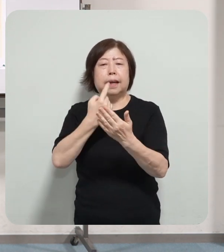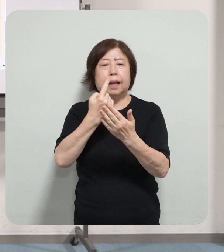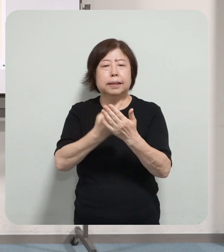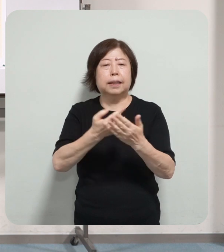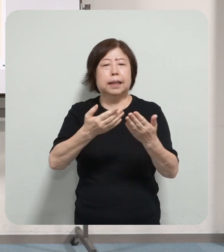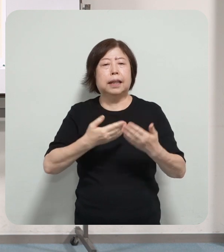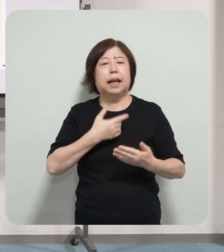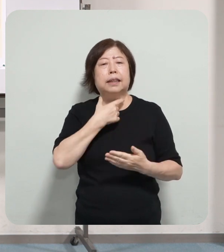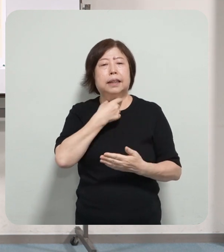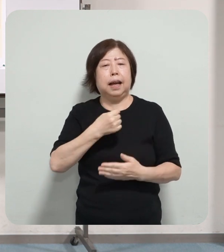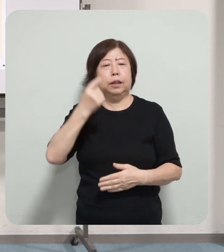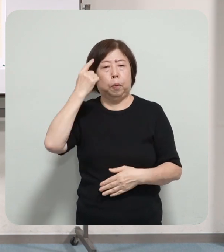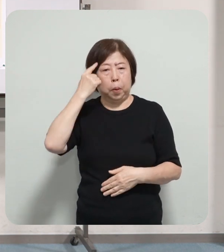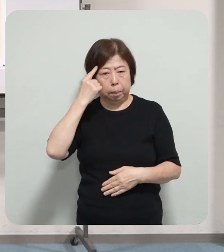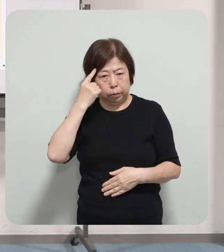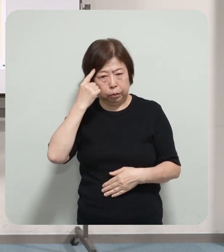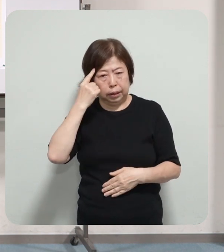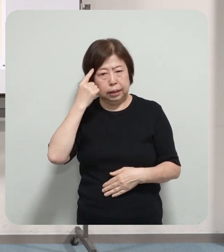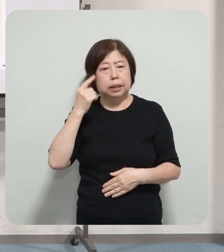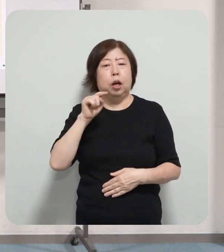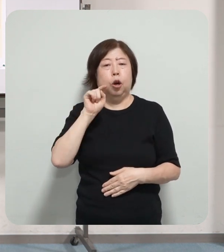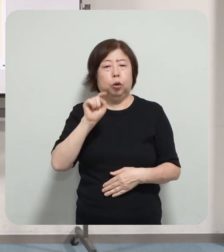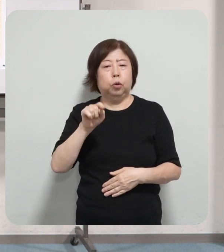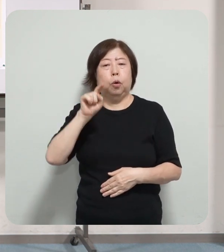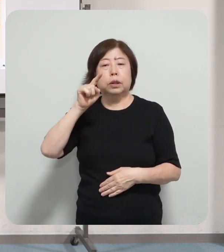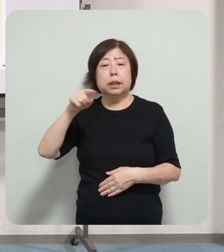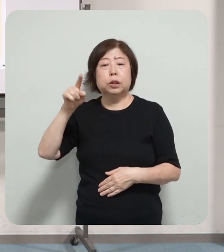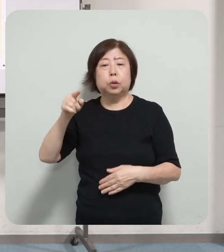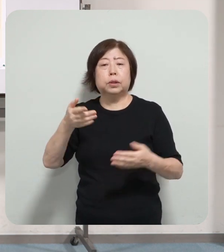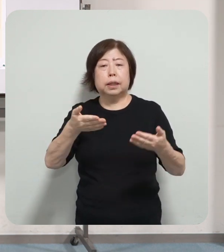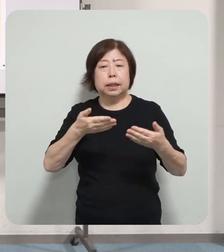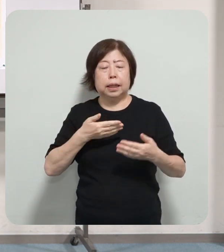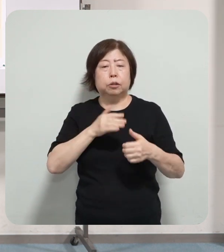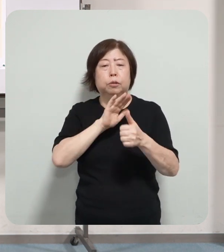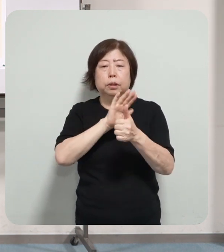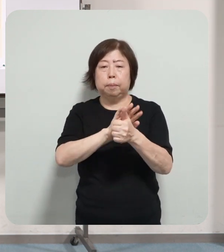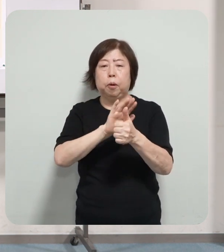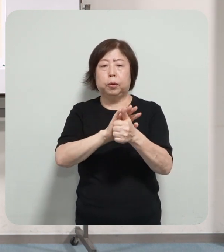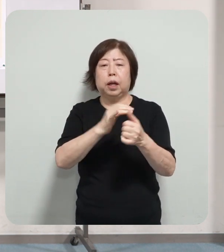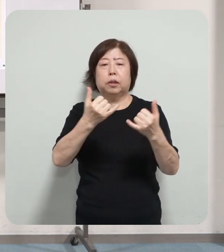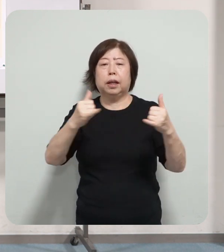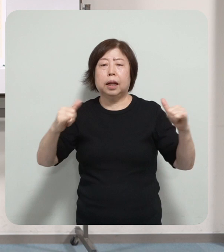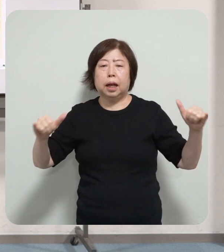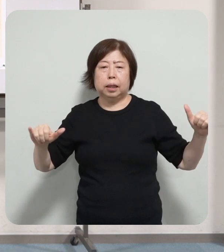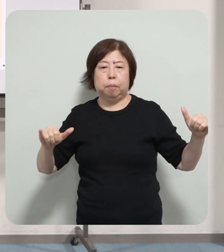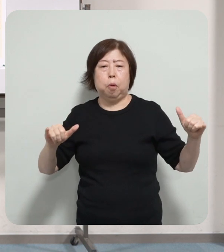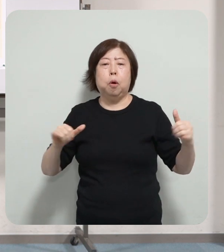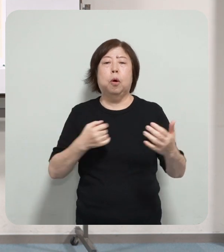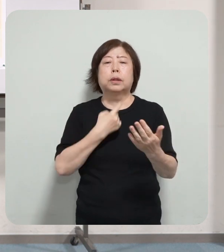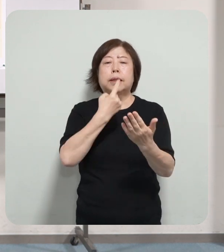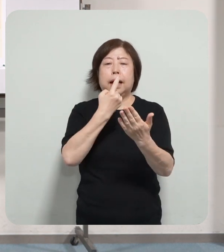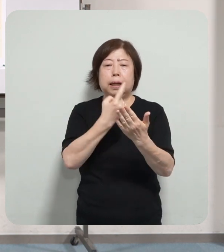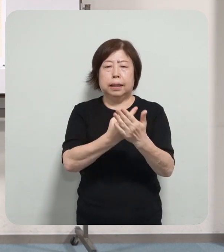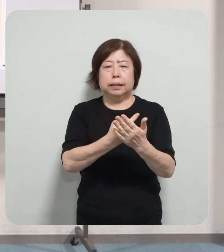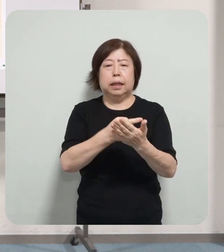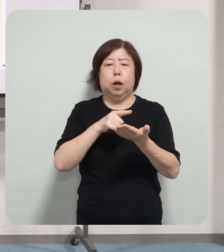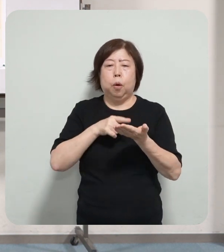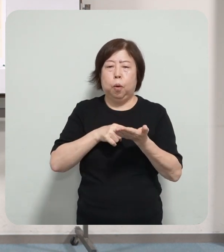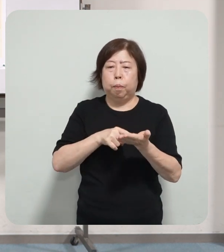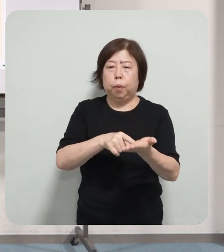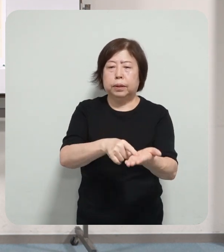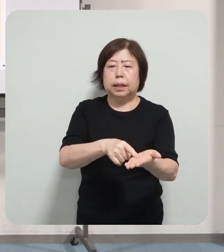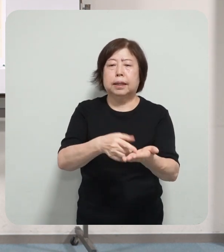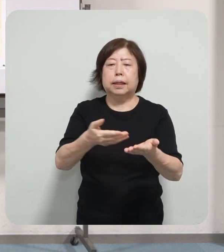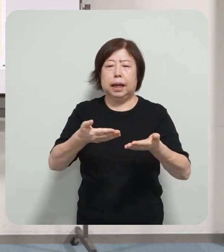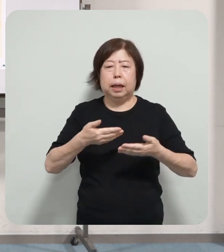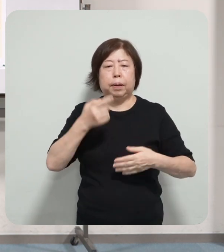ただきたいと思いますし、どうぞこのチェックをしていただくサポーターの方もふるってご参加